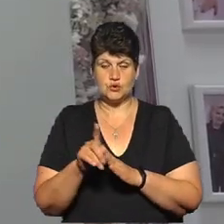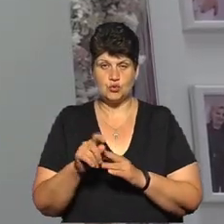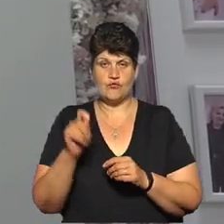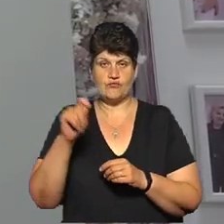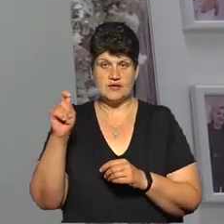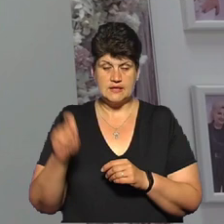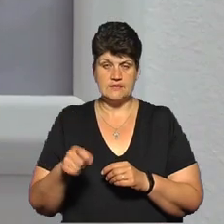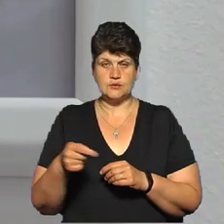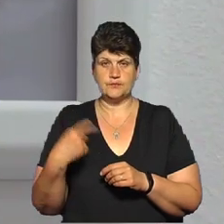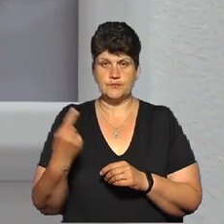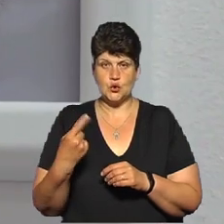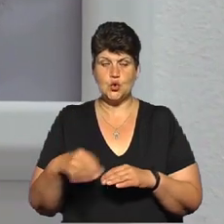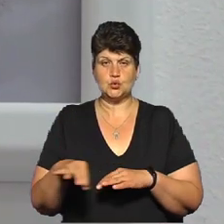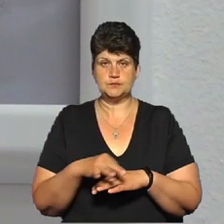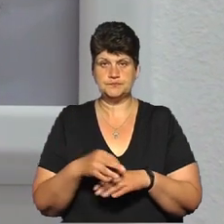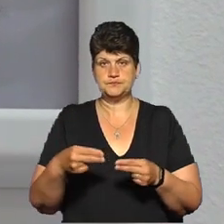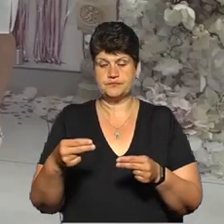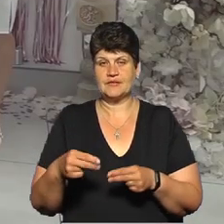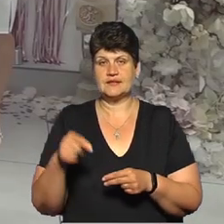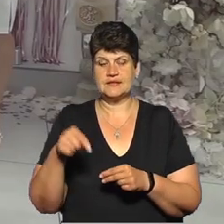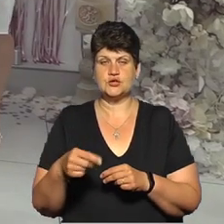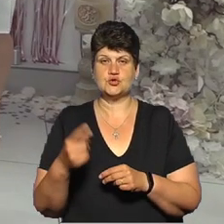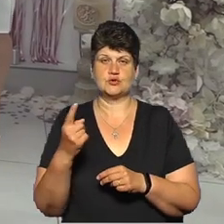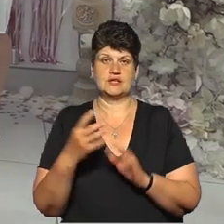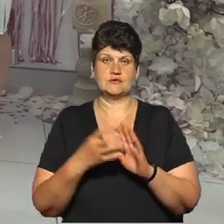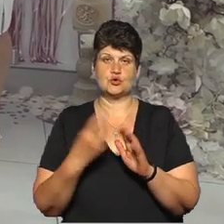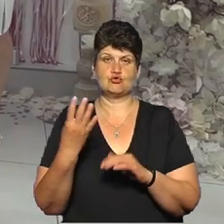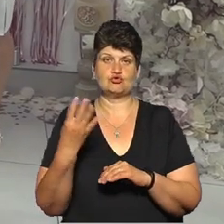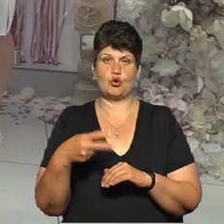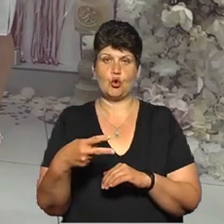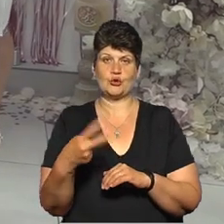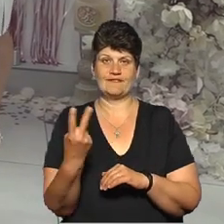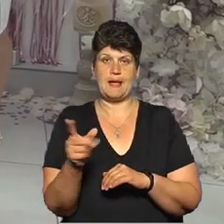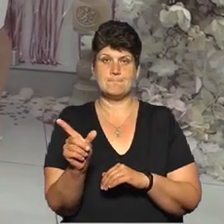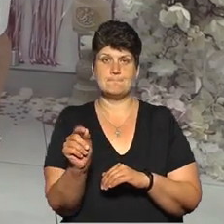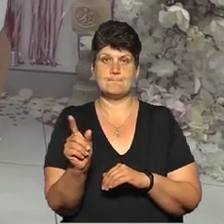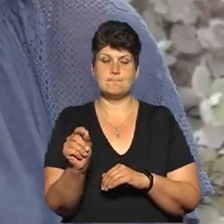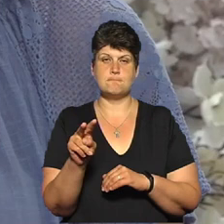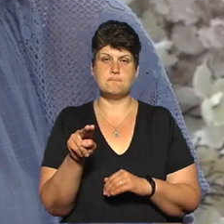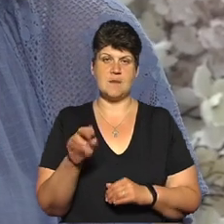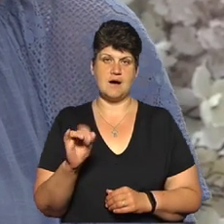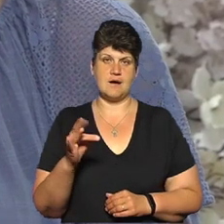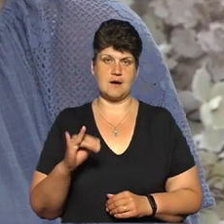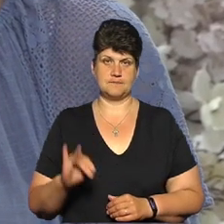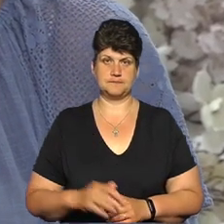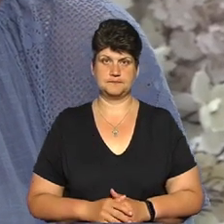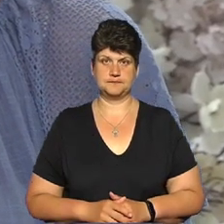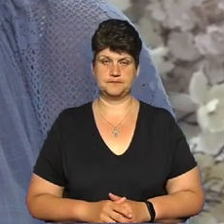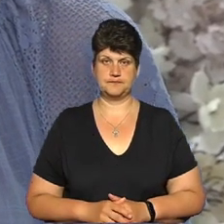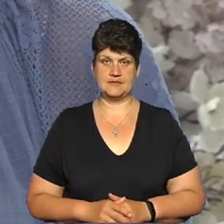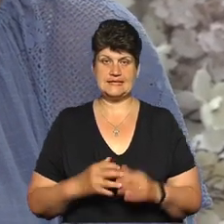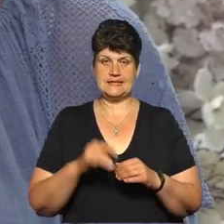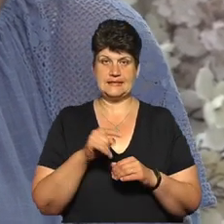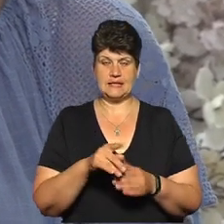шлюб уклали 1942 пари, розповідає церемоніймейстерка шлюбу за добу Світлана Кріпець. Серед них по місту